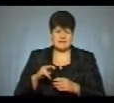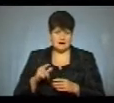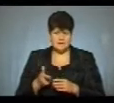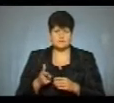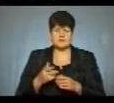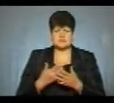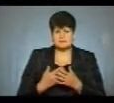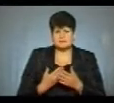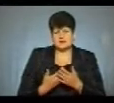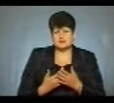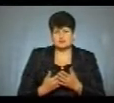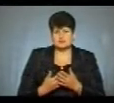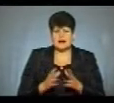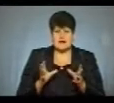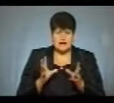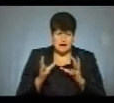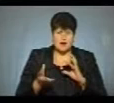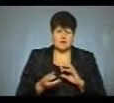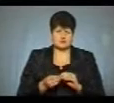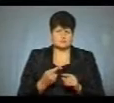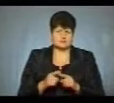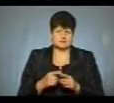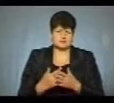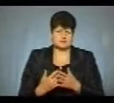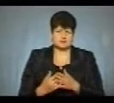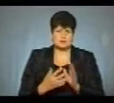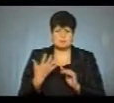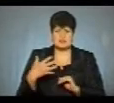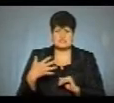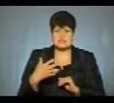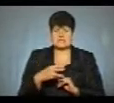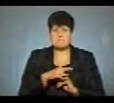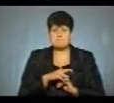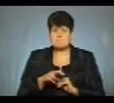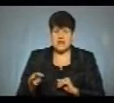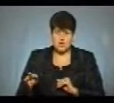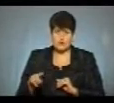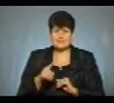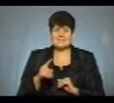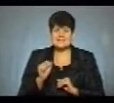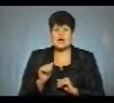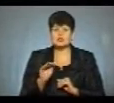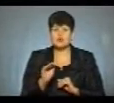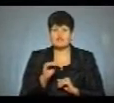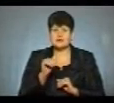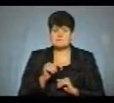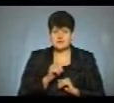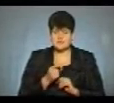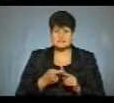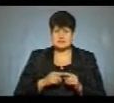десь приблизно разом з пільги і субсидії, це десь близько 50 мільйонів за жовтень. Ці кошти ми